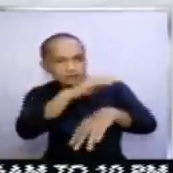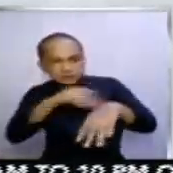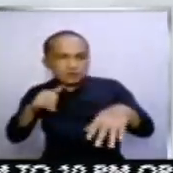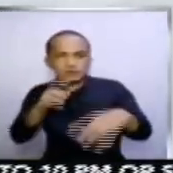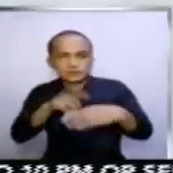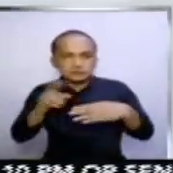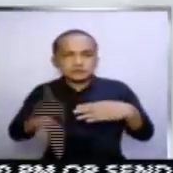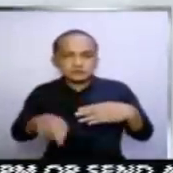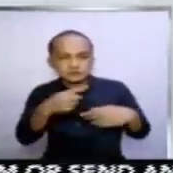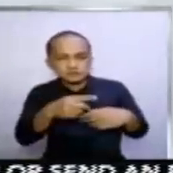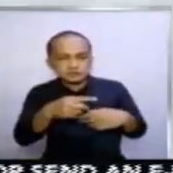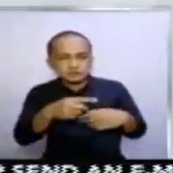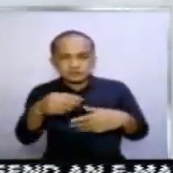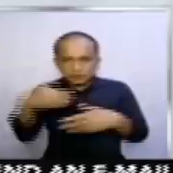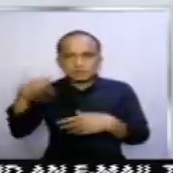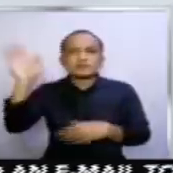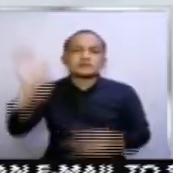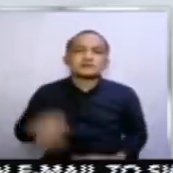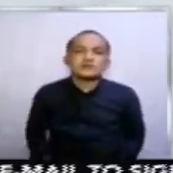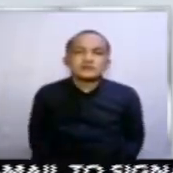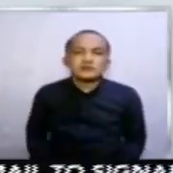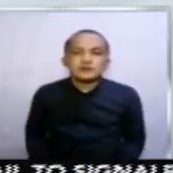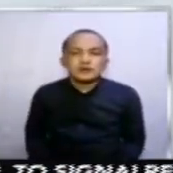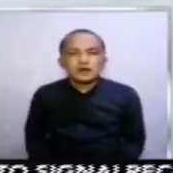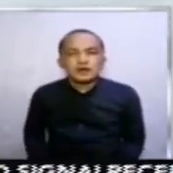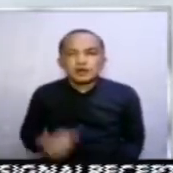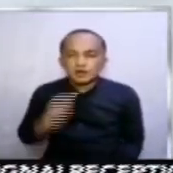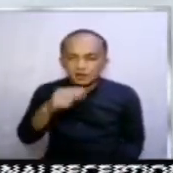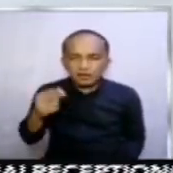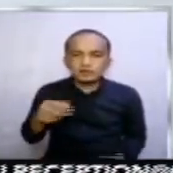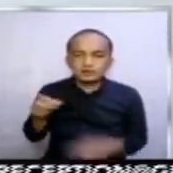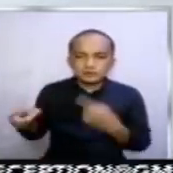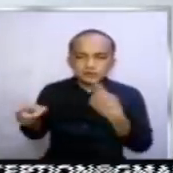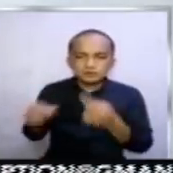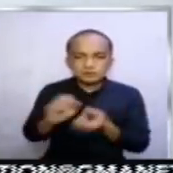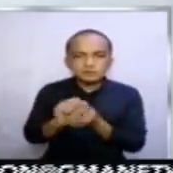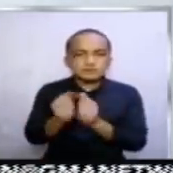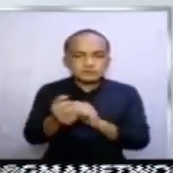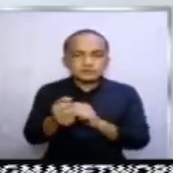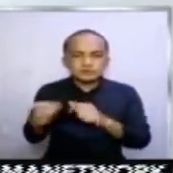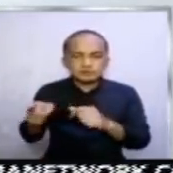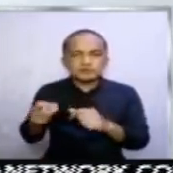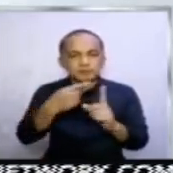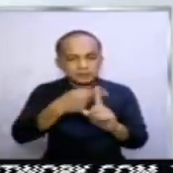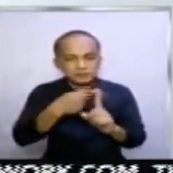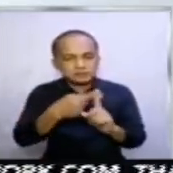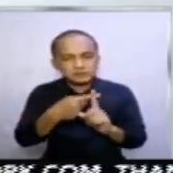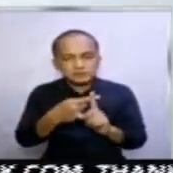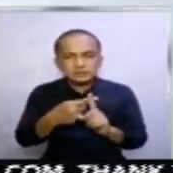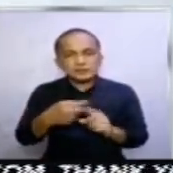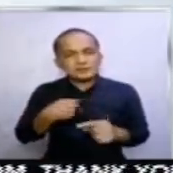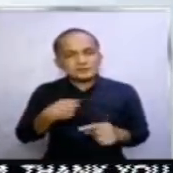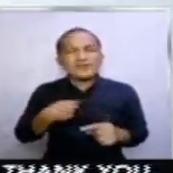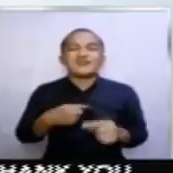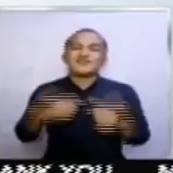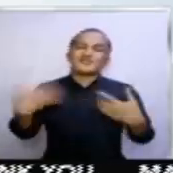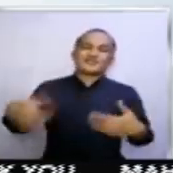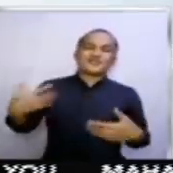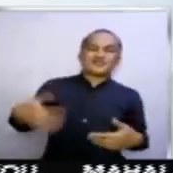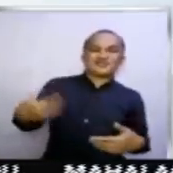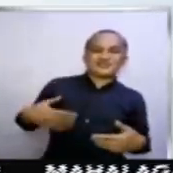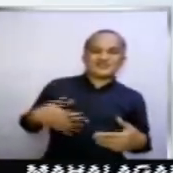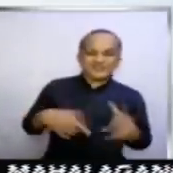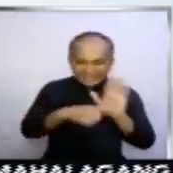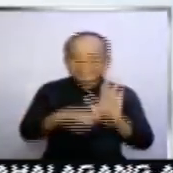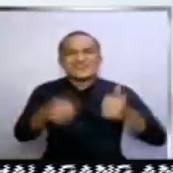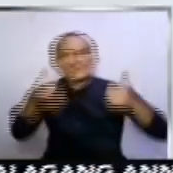i-discharge. Baka nga sa ganun, mag-positive, ganun. Kaya eto, negative. Okay, ayos. Gusto